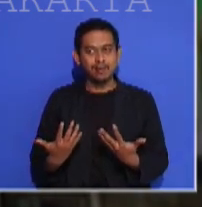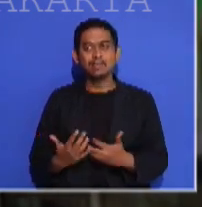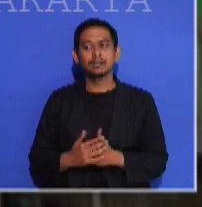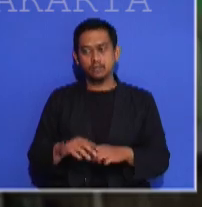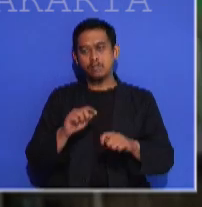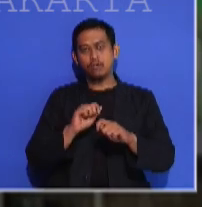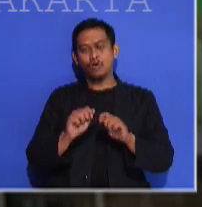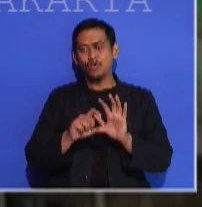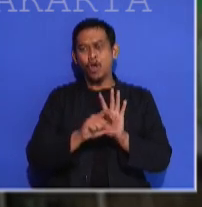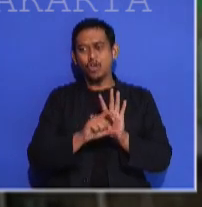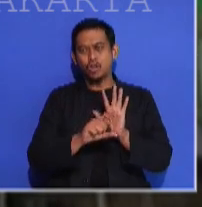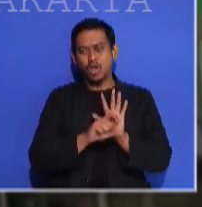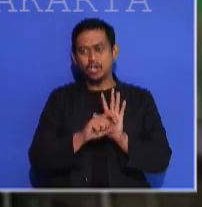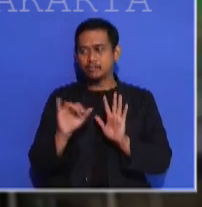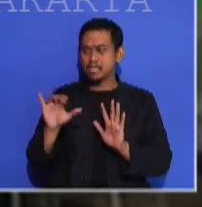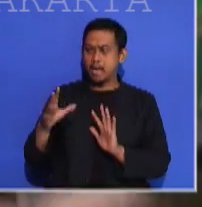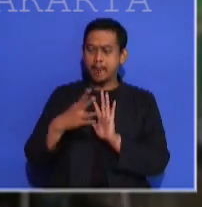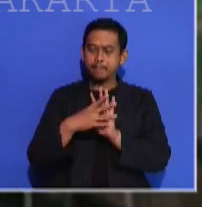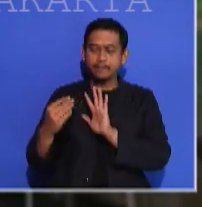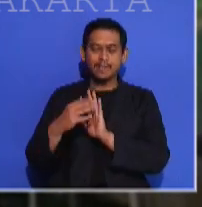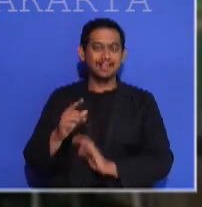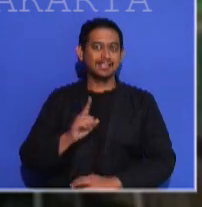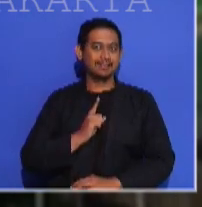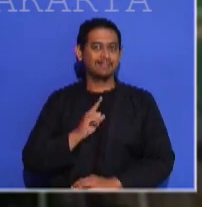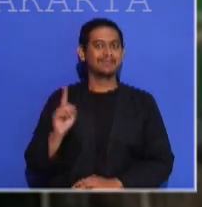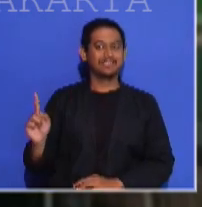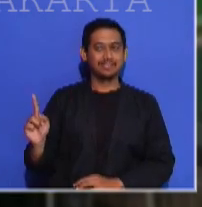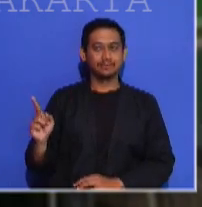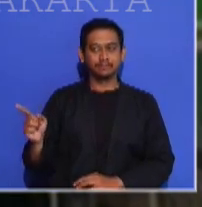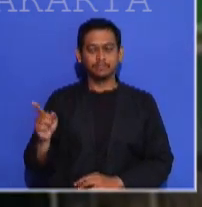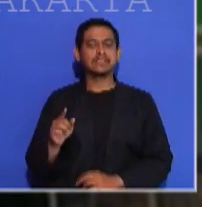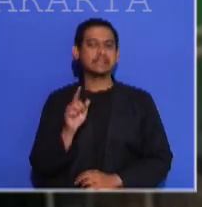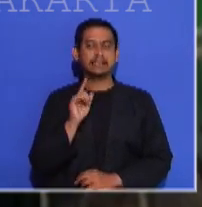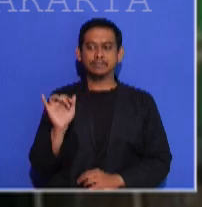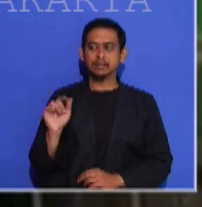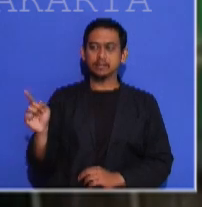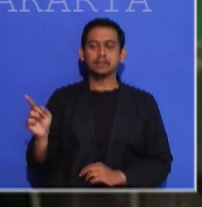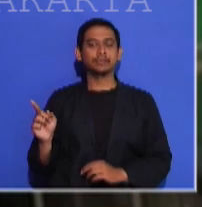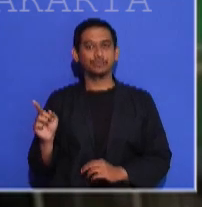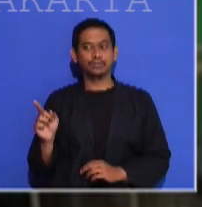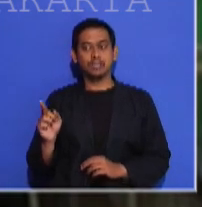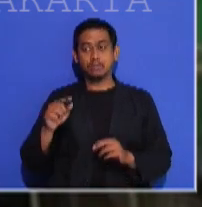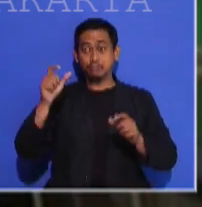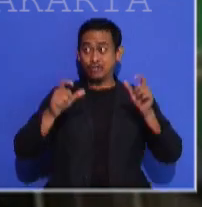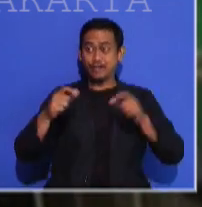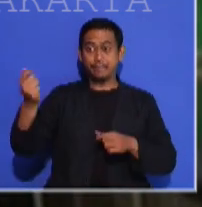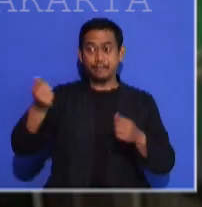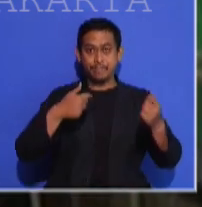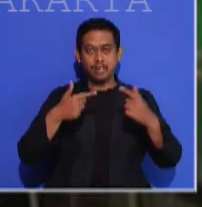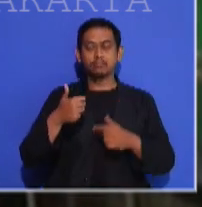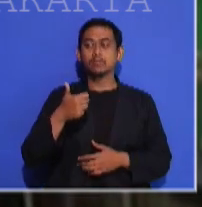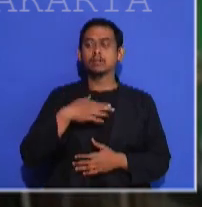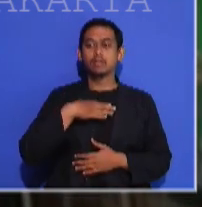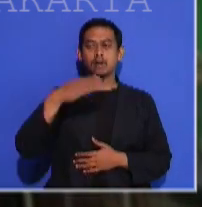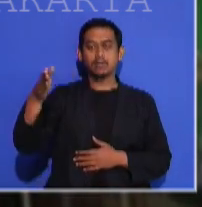sampel ngeten, terus kali Mas Satria sing pengepul niku mangke kan di iklan